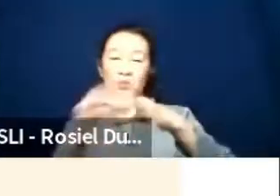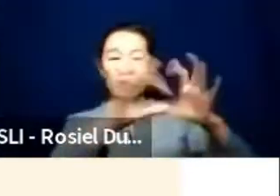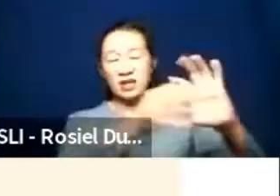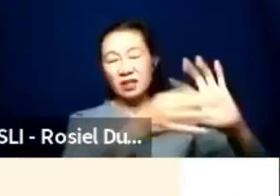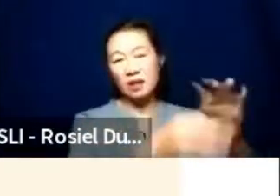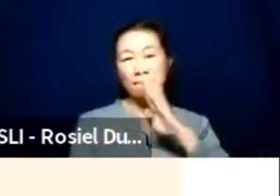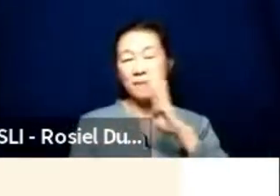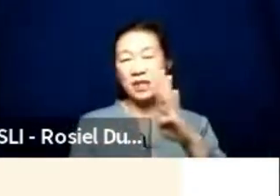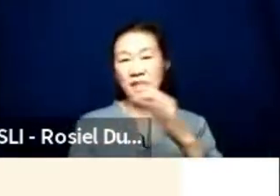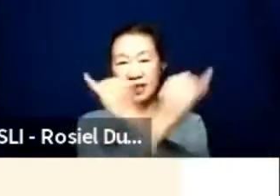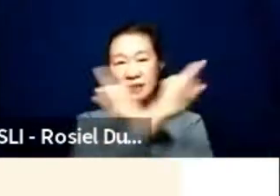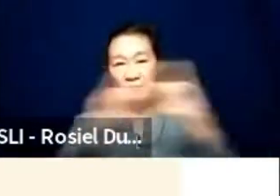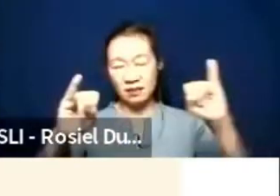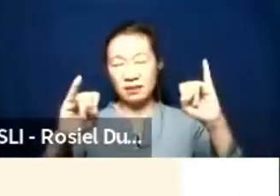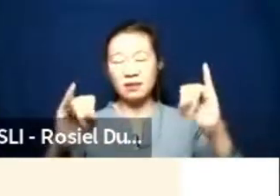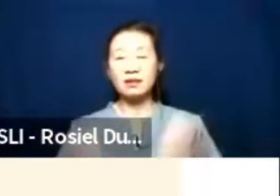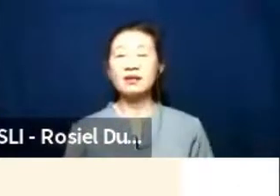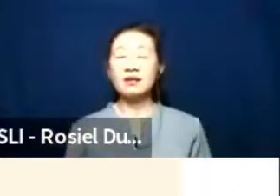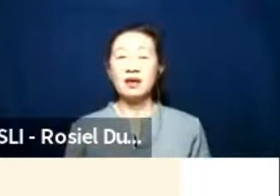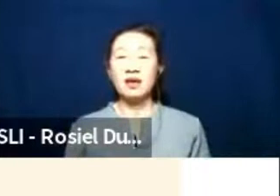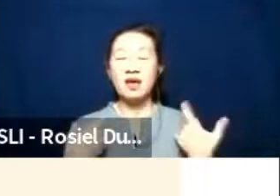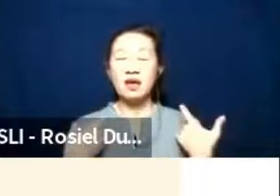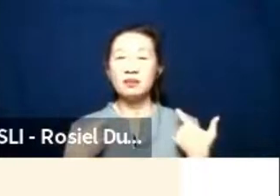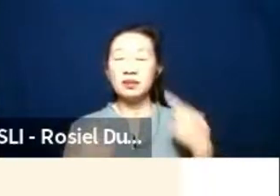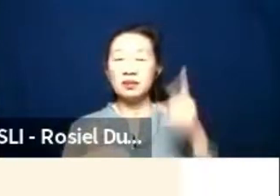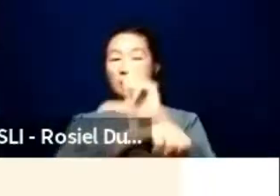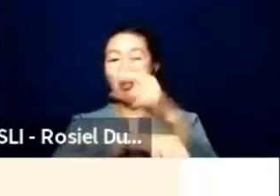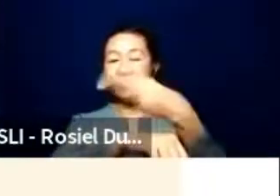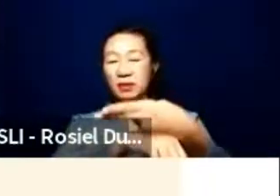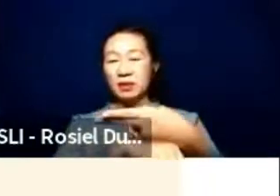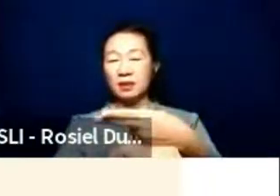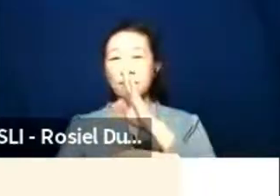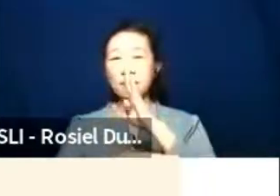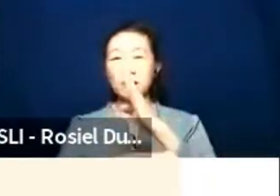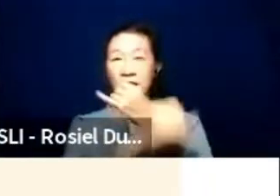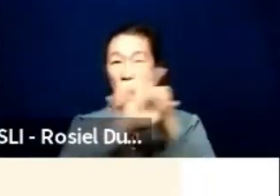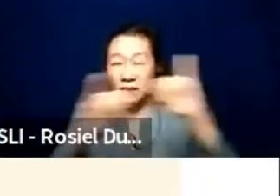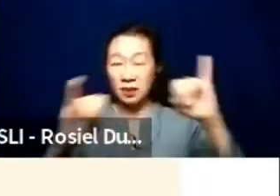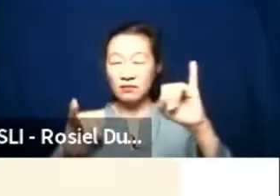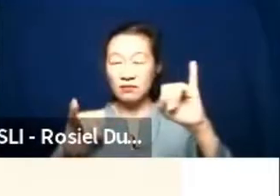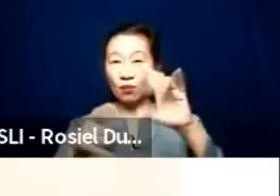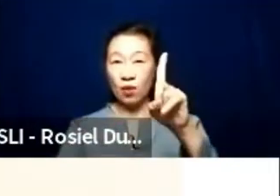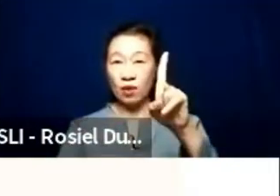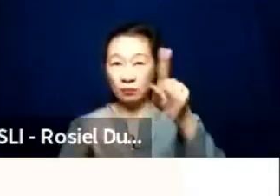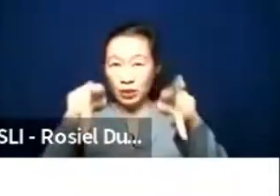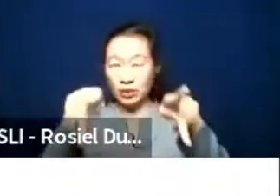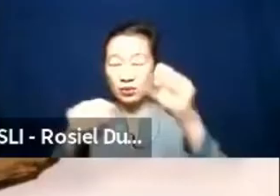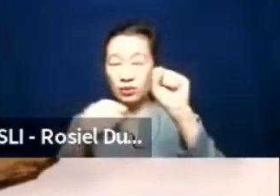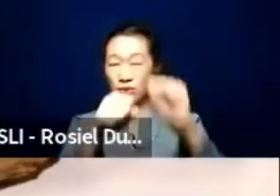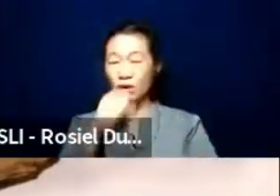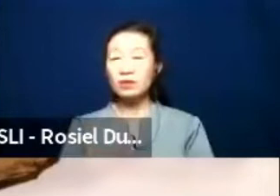pagiging independent, no? Sa pagkakaroon ng livelihood at pagiging independent ng isang tao.